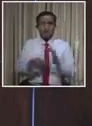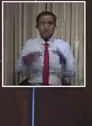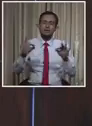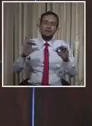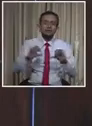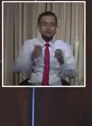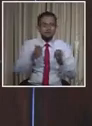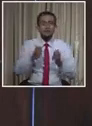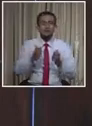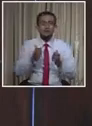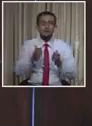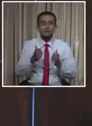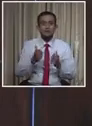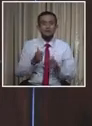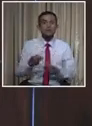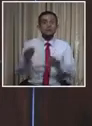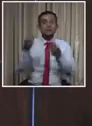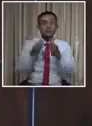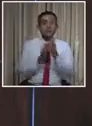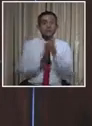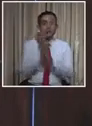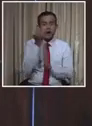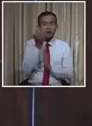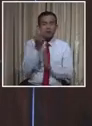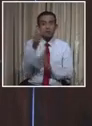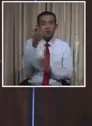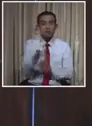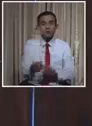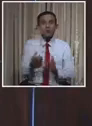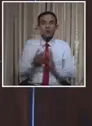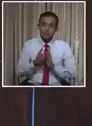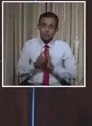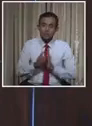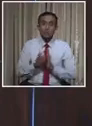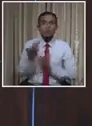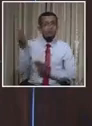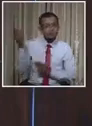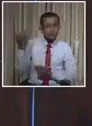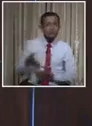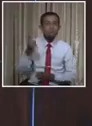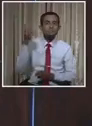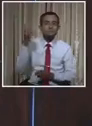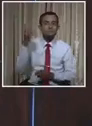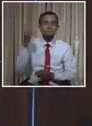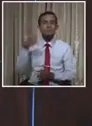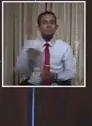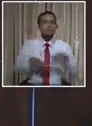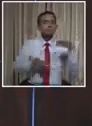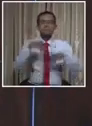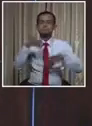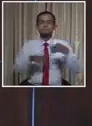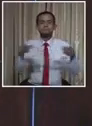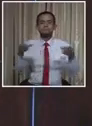ජීවත් වෙන්න ඒ දීපු අයිතියට ඔවුන්ට කරන උපහාරයක් මේ කළා තියෙන. හැබැයි මේකත් අද අපේ